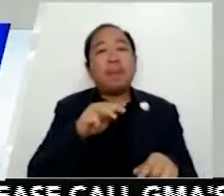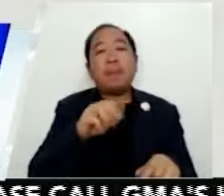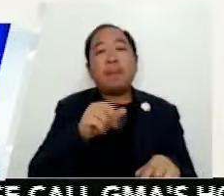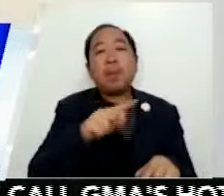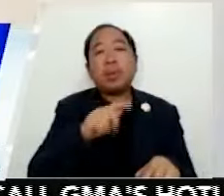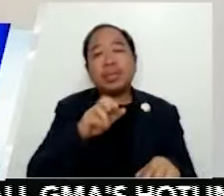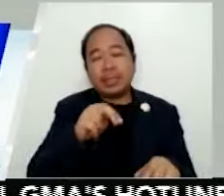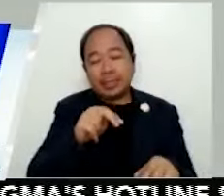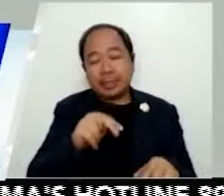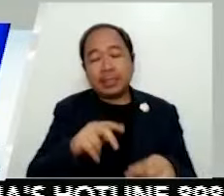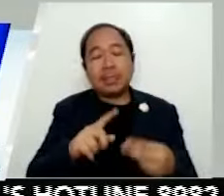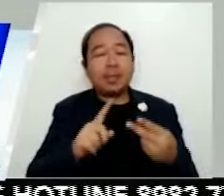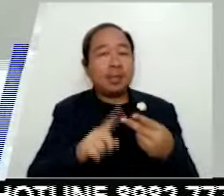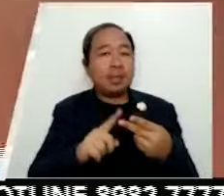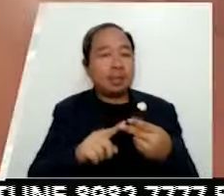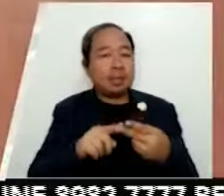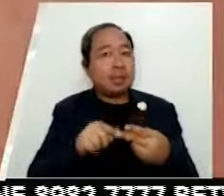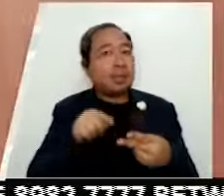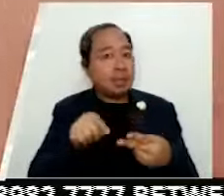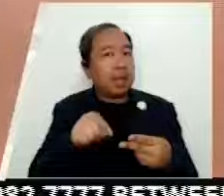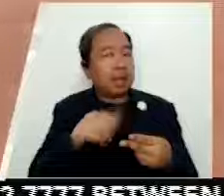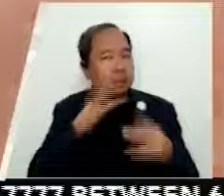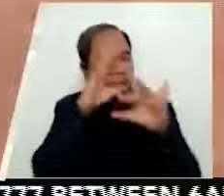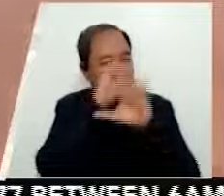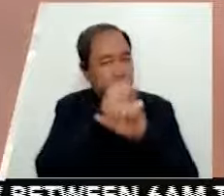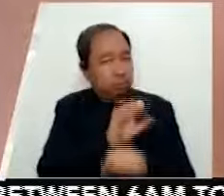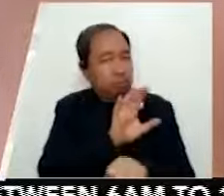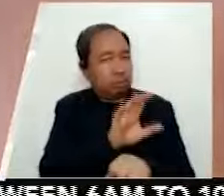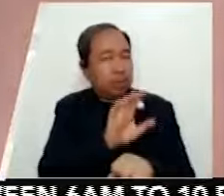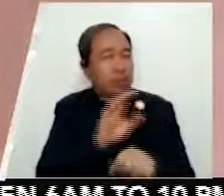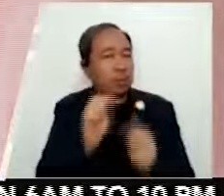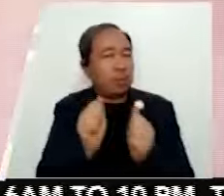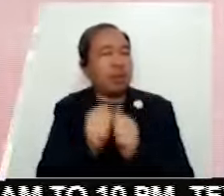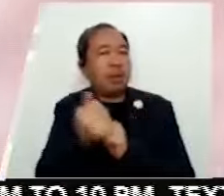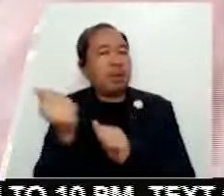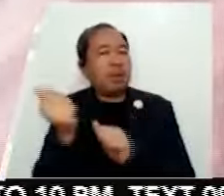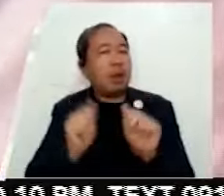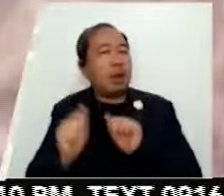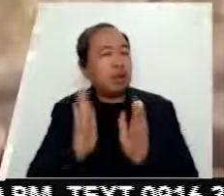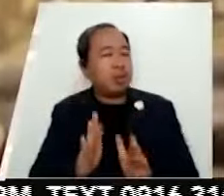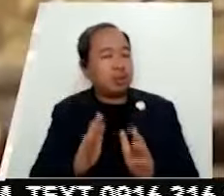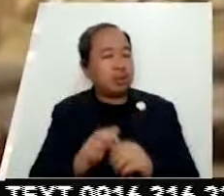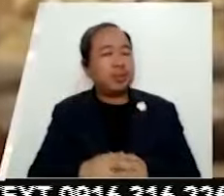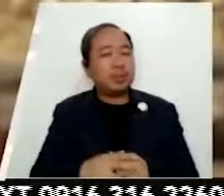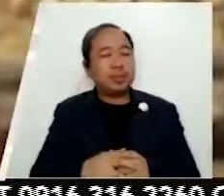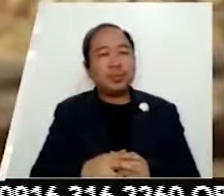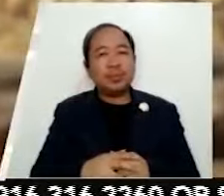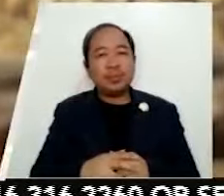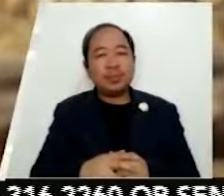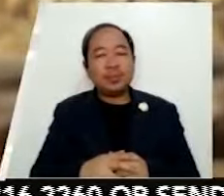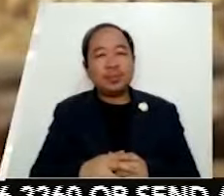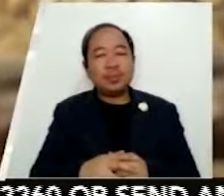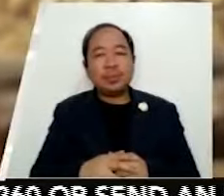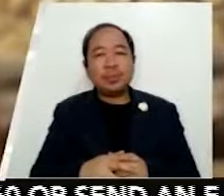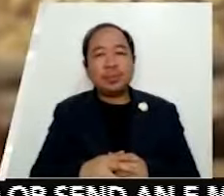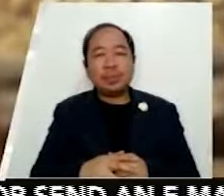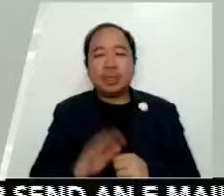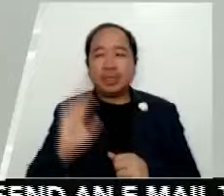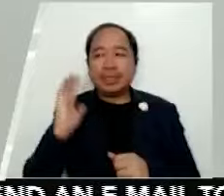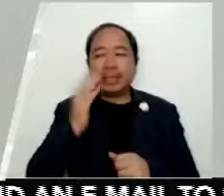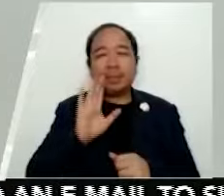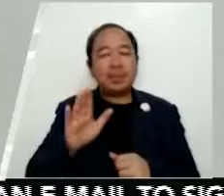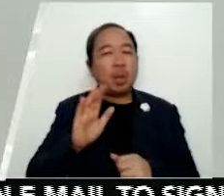Parang natural lang yung acting nila. Parang bago mag-take, nagtatawanan lang, magaan lang. Tapos biglang pang nagsabi na action, seryoso na